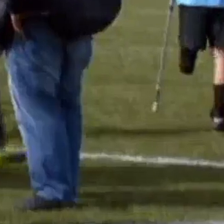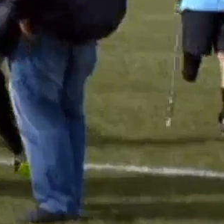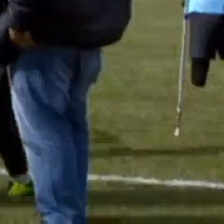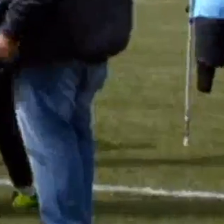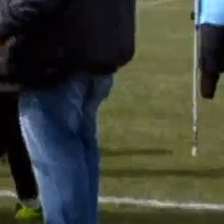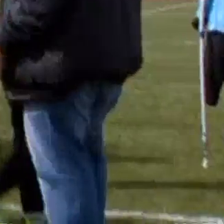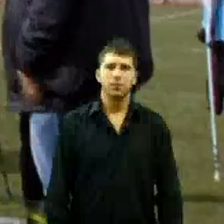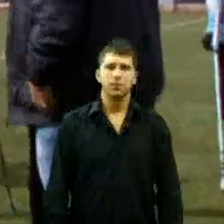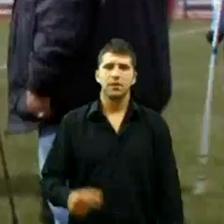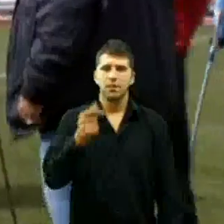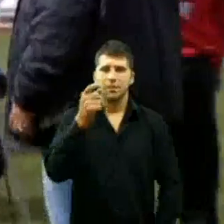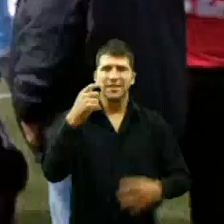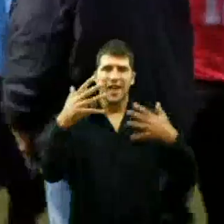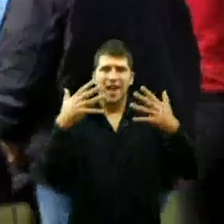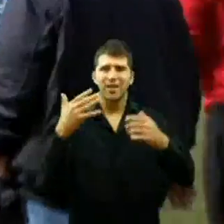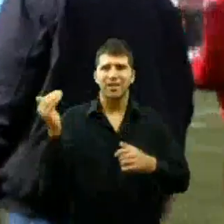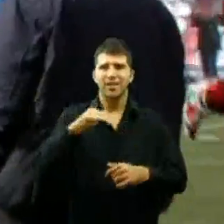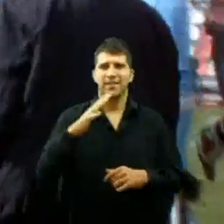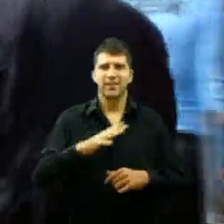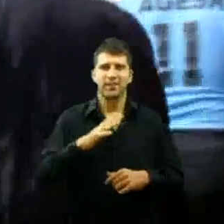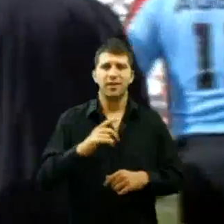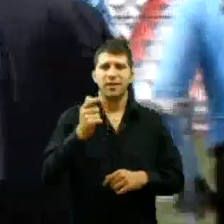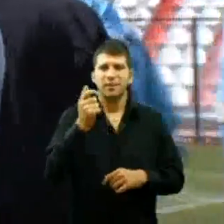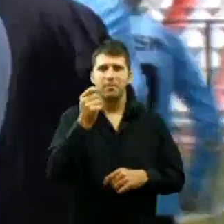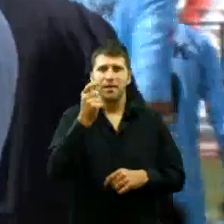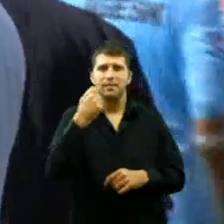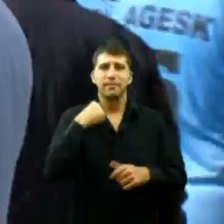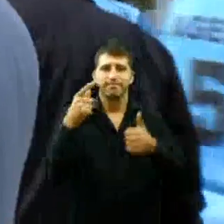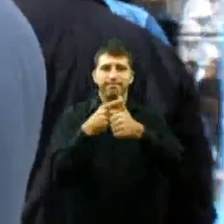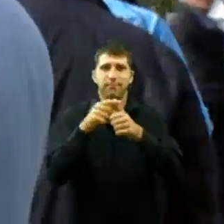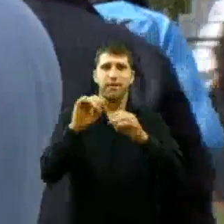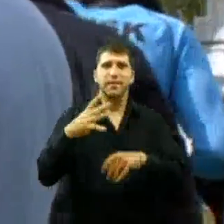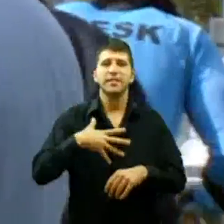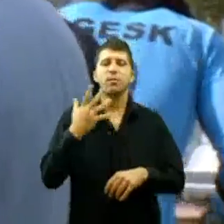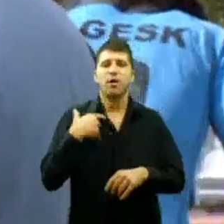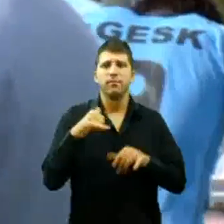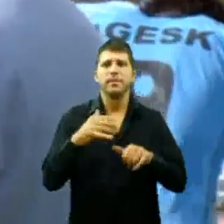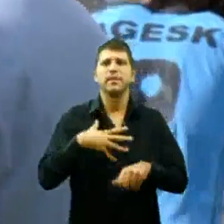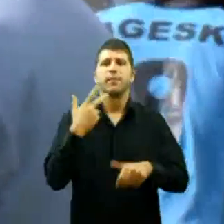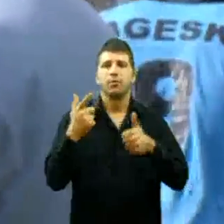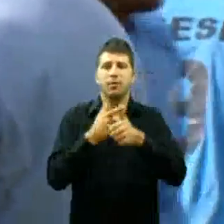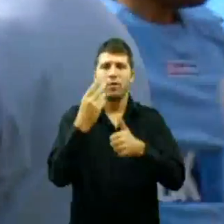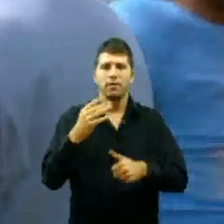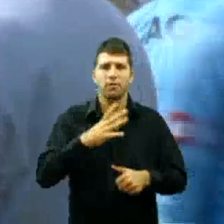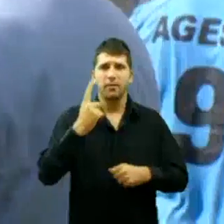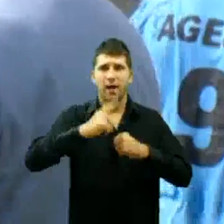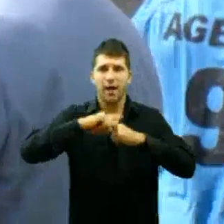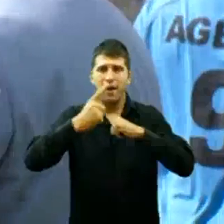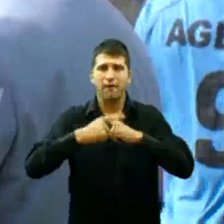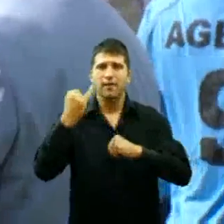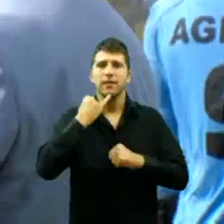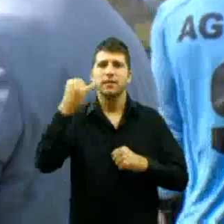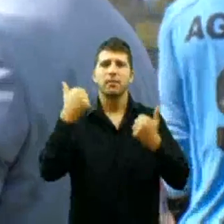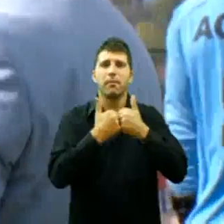Biraz heyecan gelsin istedik. Sunucumuz sahada sporcularla röportaj yapıyor. Aynen. Bir sonraki hafta Ayvesli maçımız var. O i̇nşallah da canlı